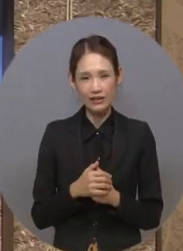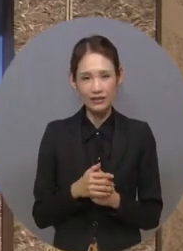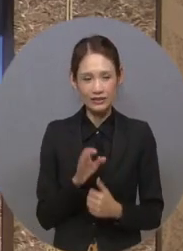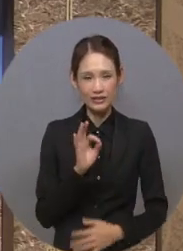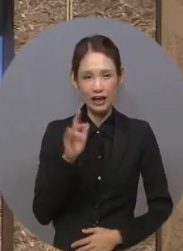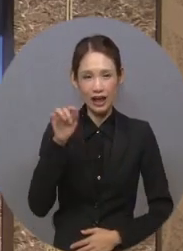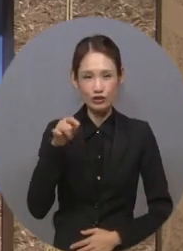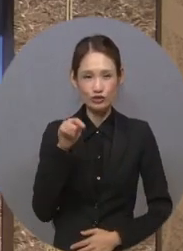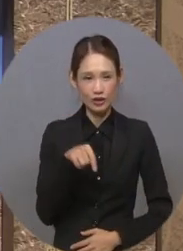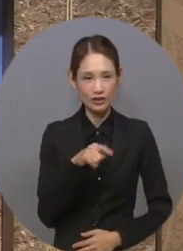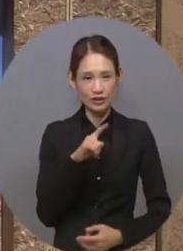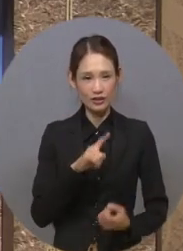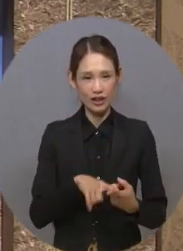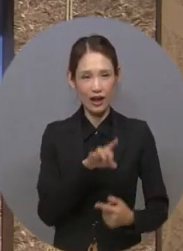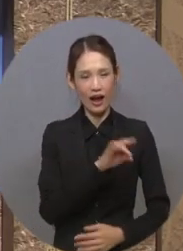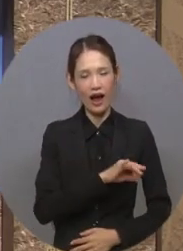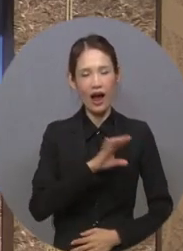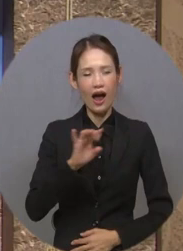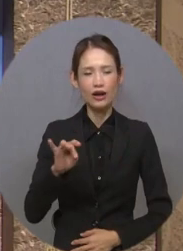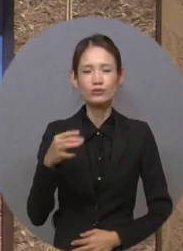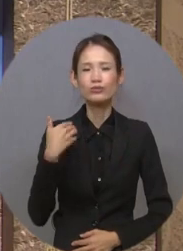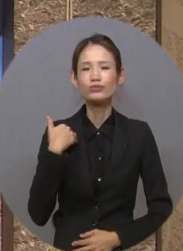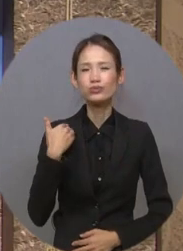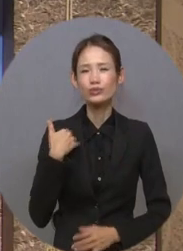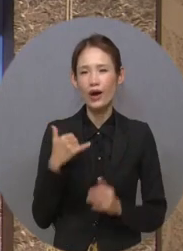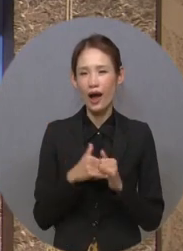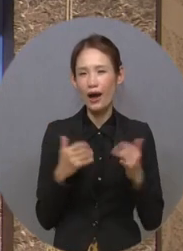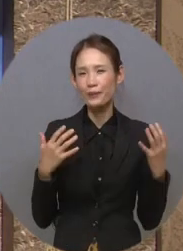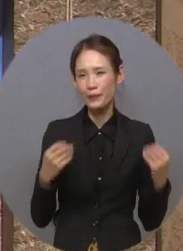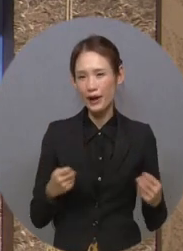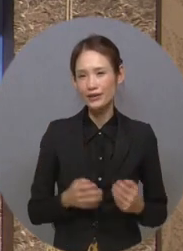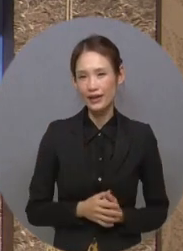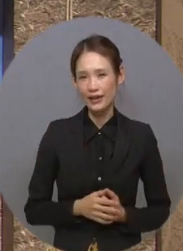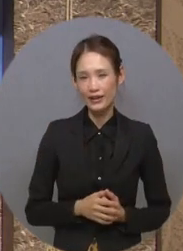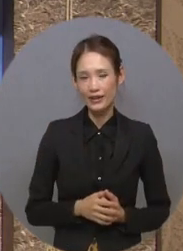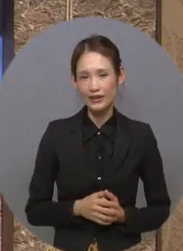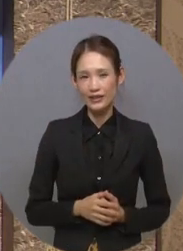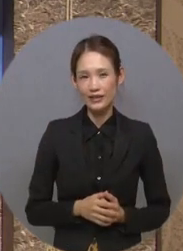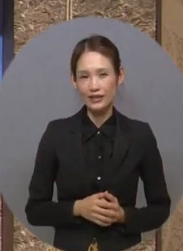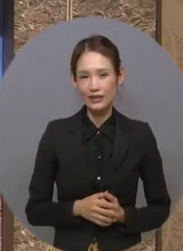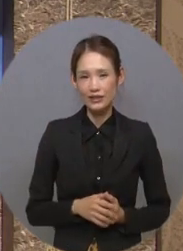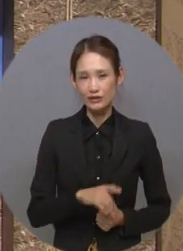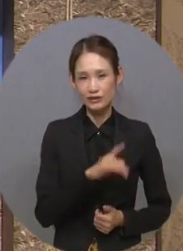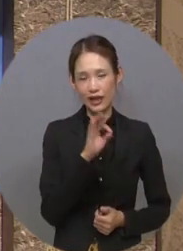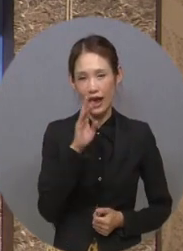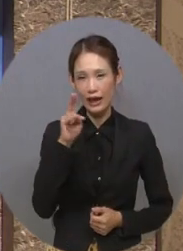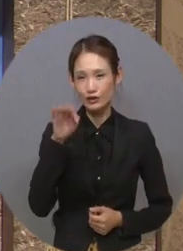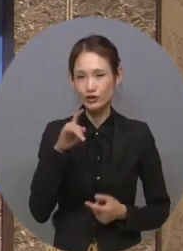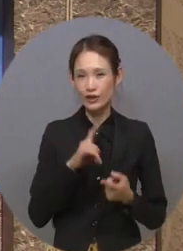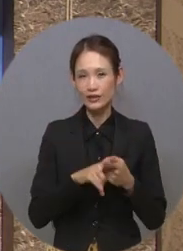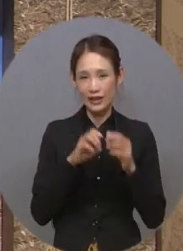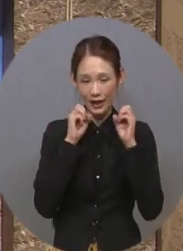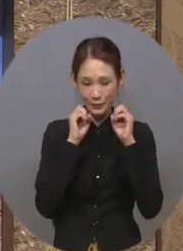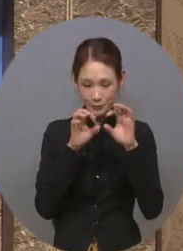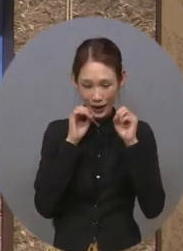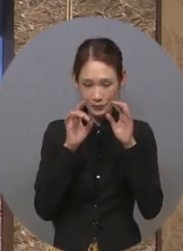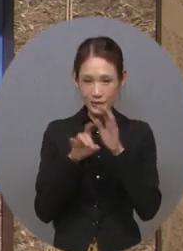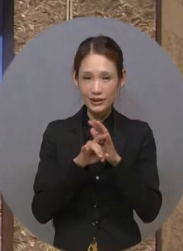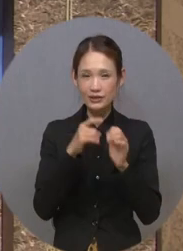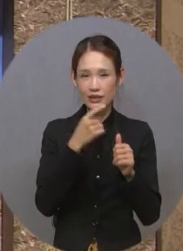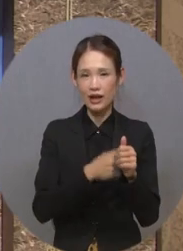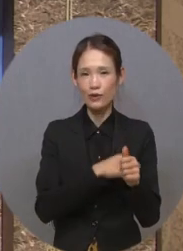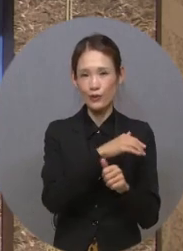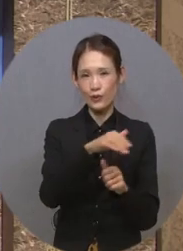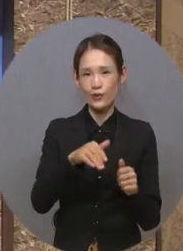양주를 간혹가다 이제 모르는 사람들도 많이 있어요. 예. 그래서 이제 우리 양주도 알리고 네. 우리 좋은 그 자연 환경도